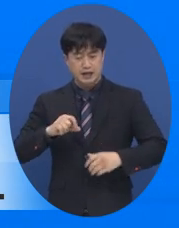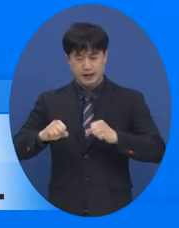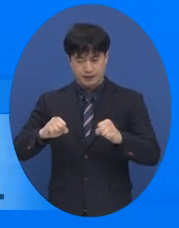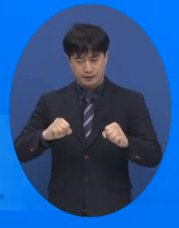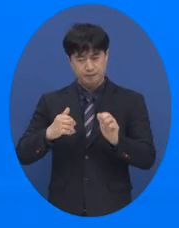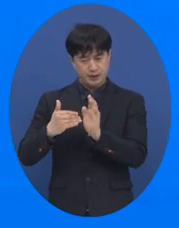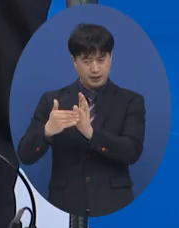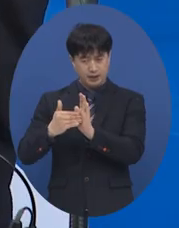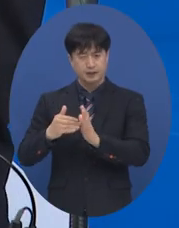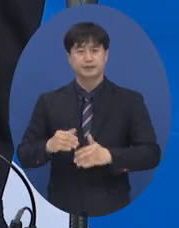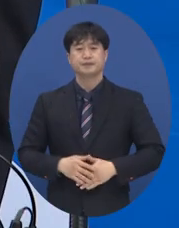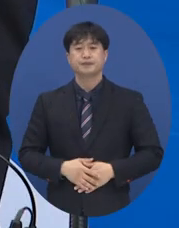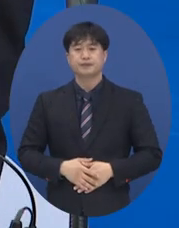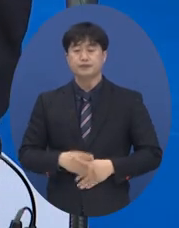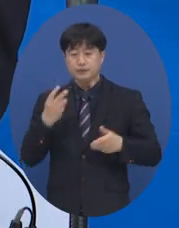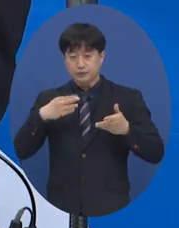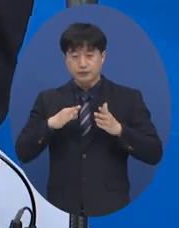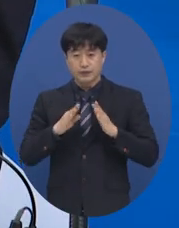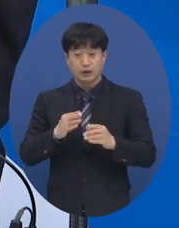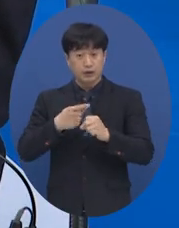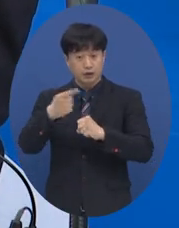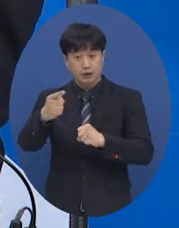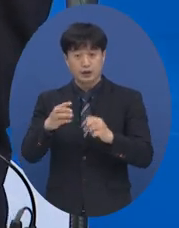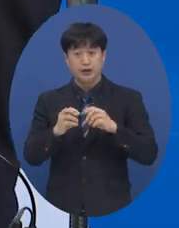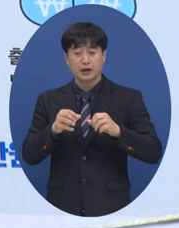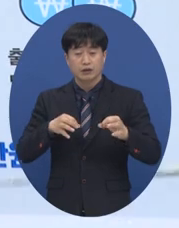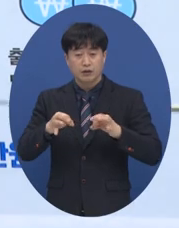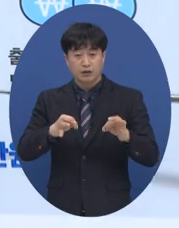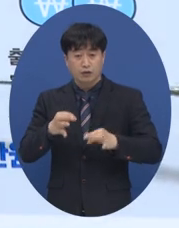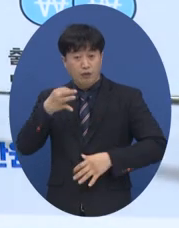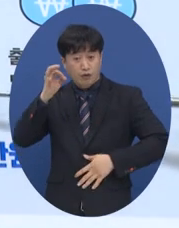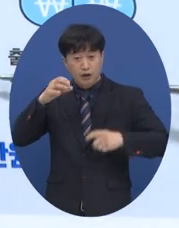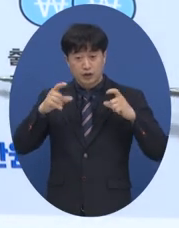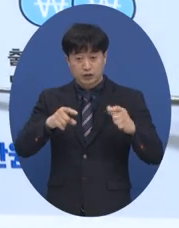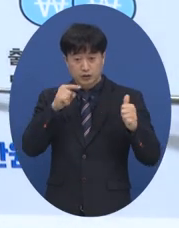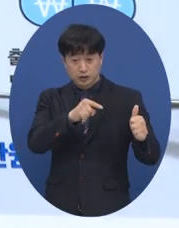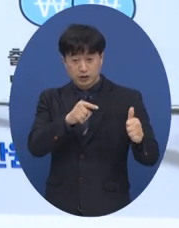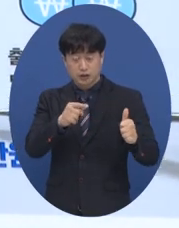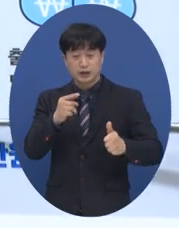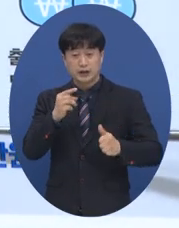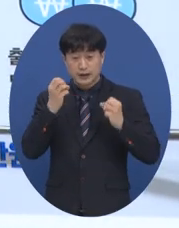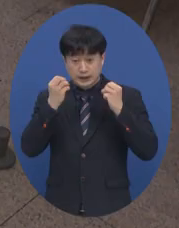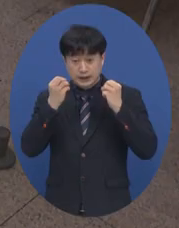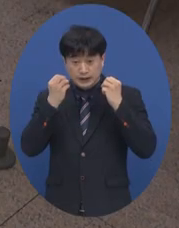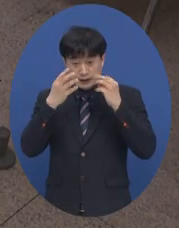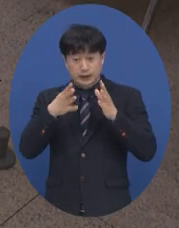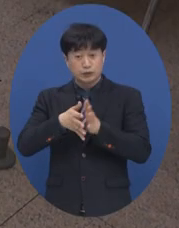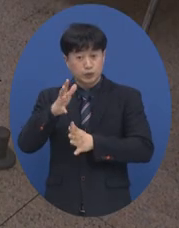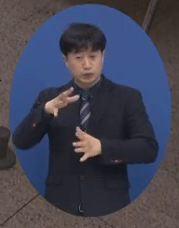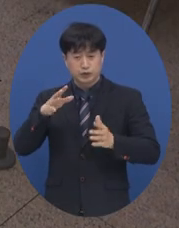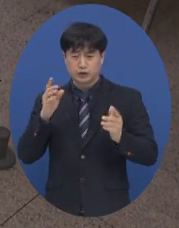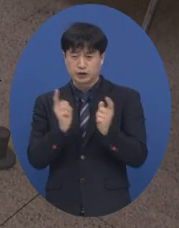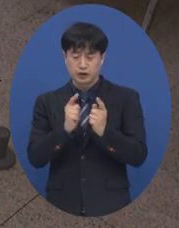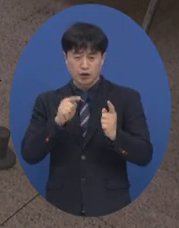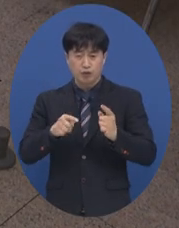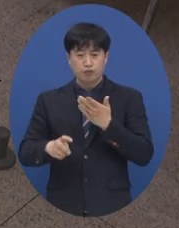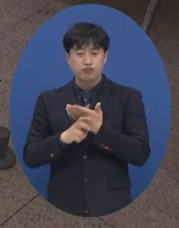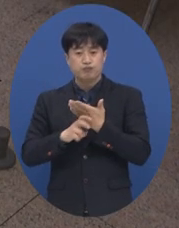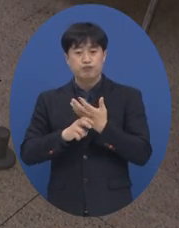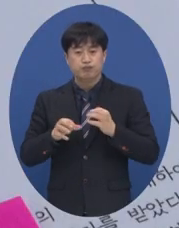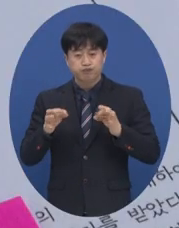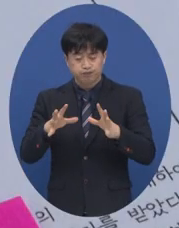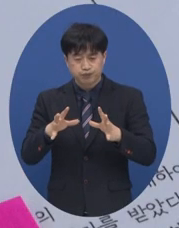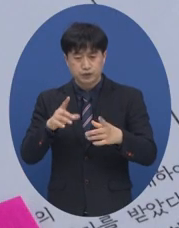강력하게 조치하겠습니다. 경기도는 내년엔 토지거래 허가구역으로 지정된 3기 신도시를 대상으로 불법 투기 행위에